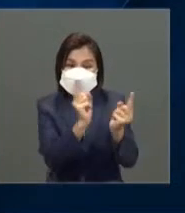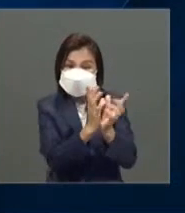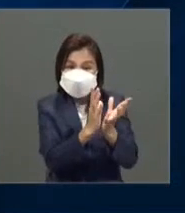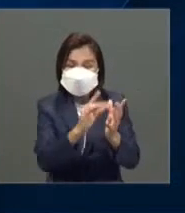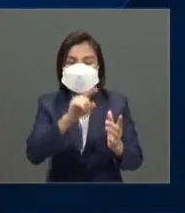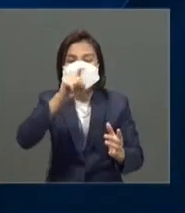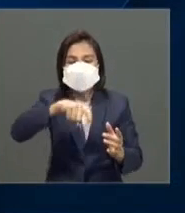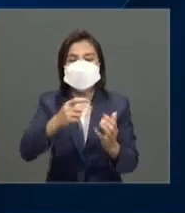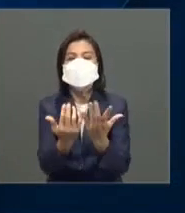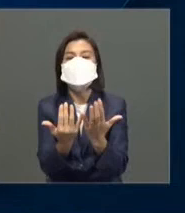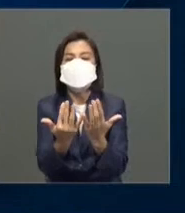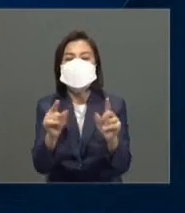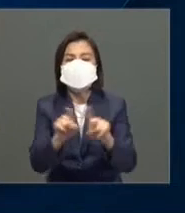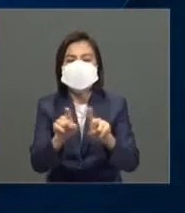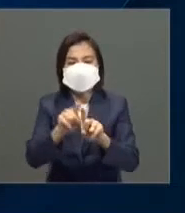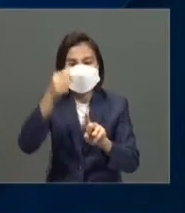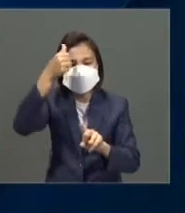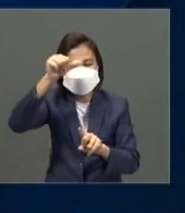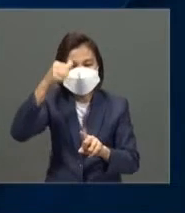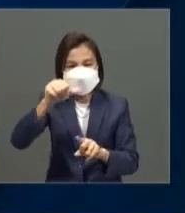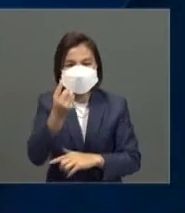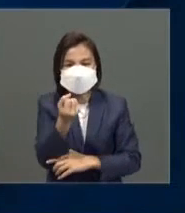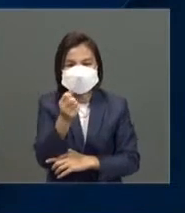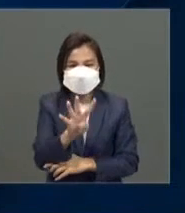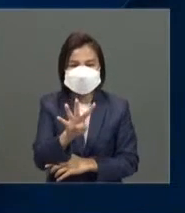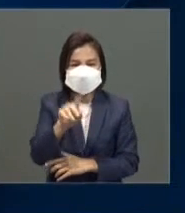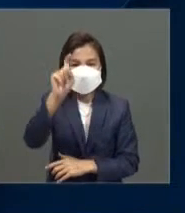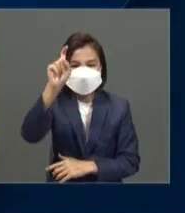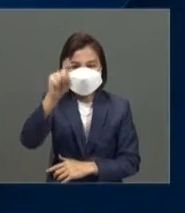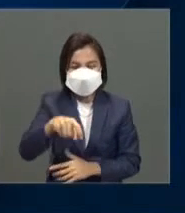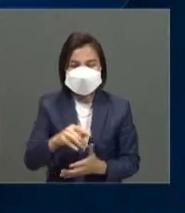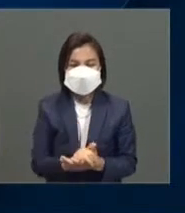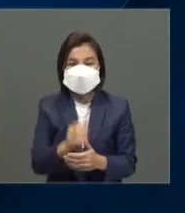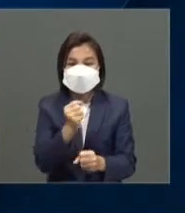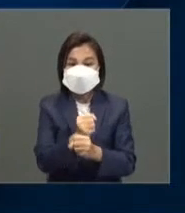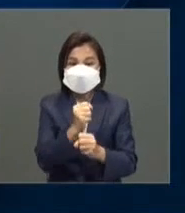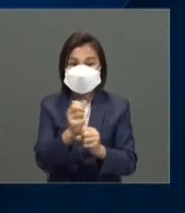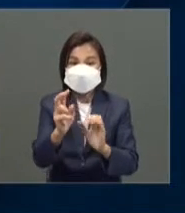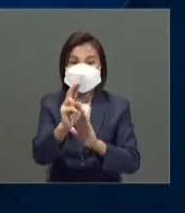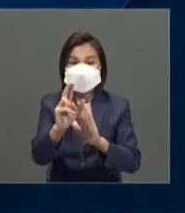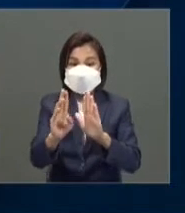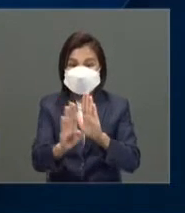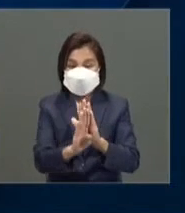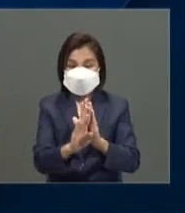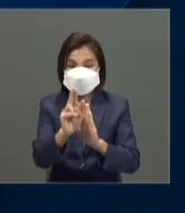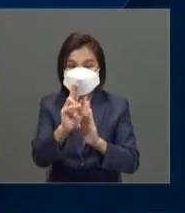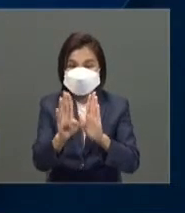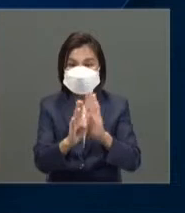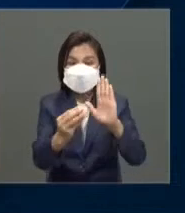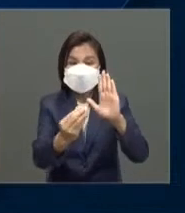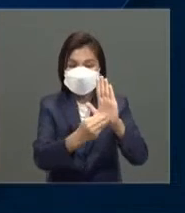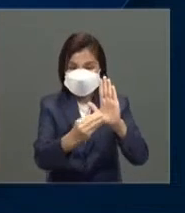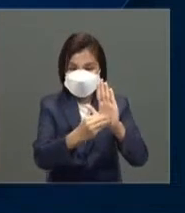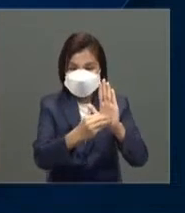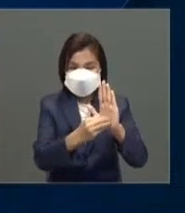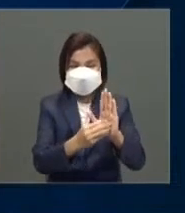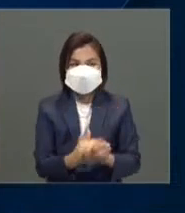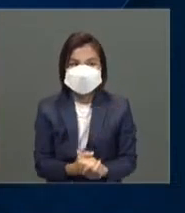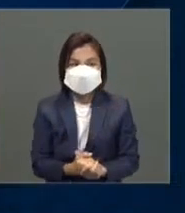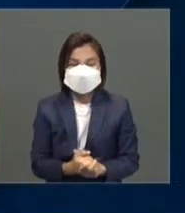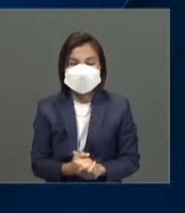ก็มีระบบของการดูแลอย่างนี้อยู่นะครับก็เรียกว่าเราติดตั้งระบบนี้อยู่ในกรุงเทพมหานคร